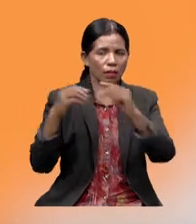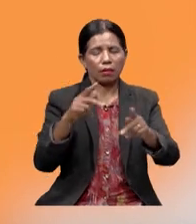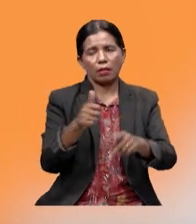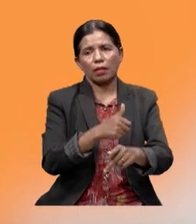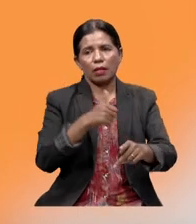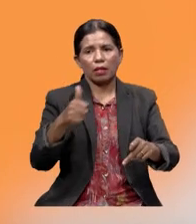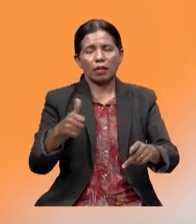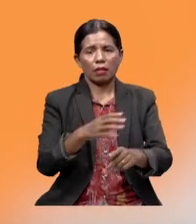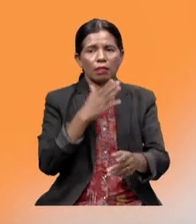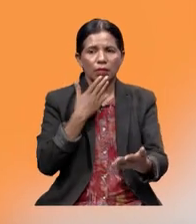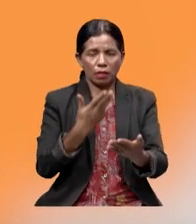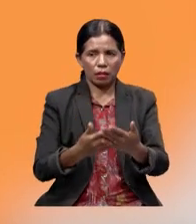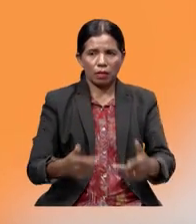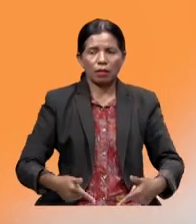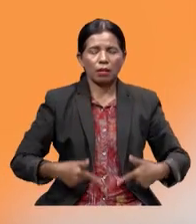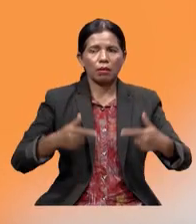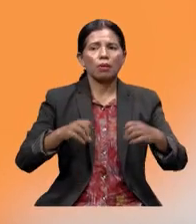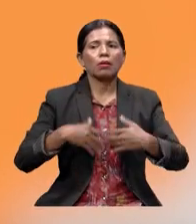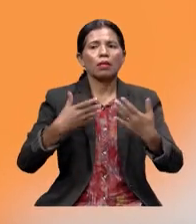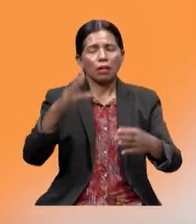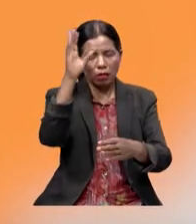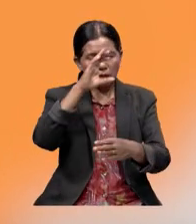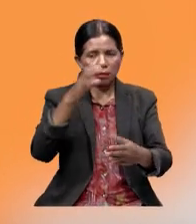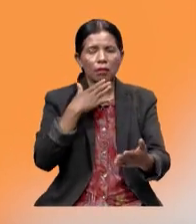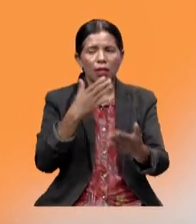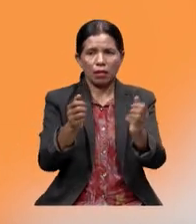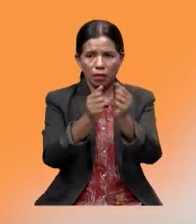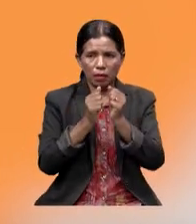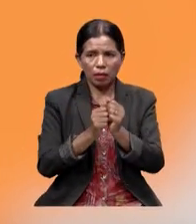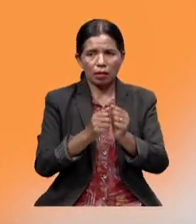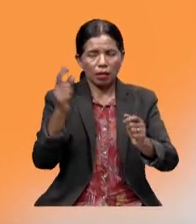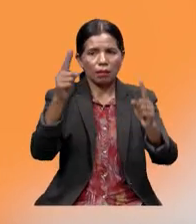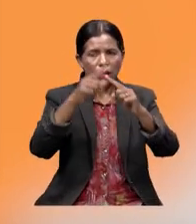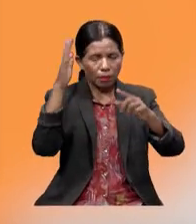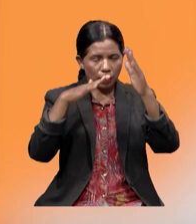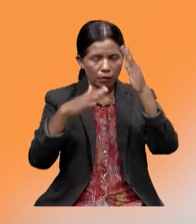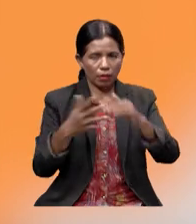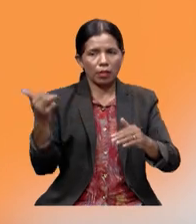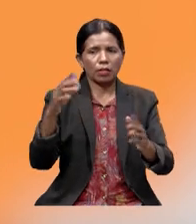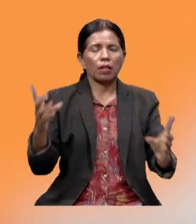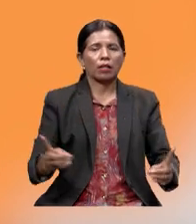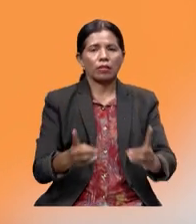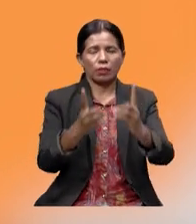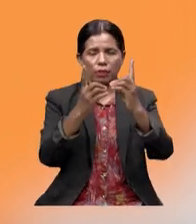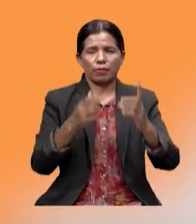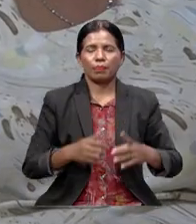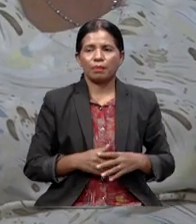nebe solidu no moris feliz o insa atubuka solução na mutuk ba problema hirak nebe sira enfrenta.